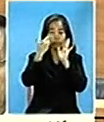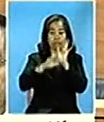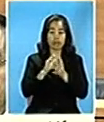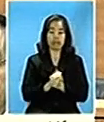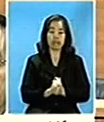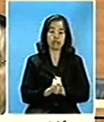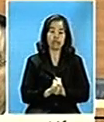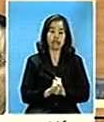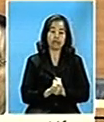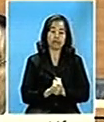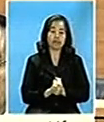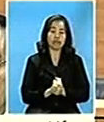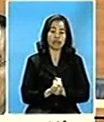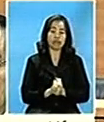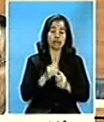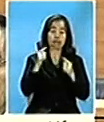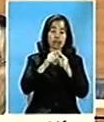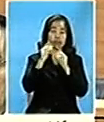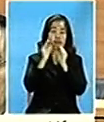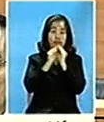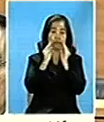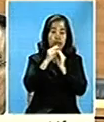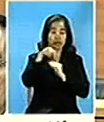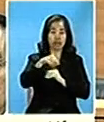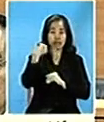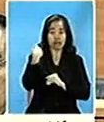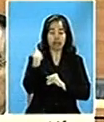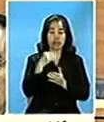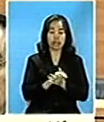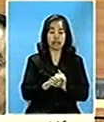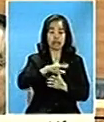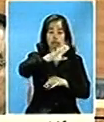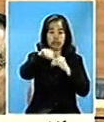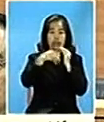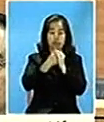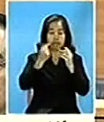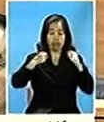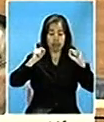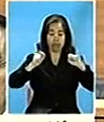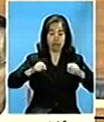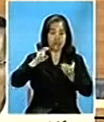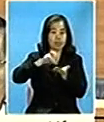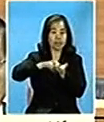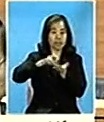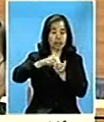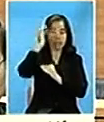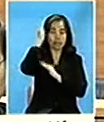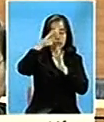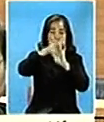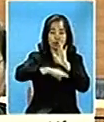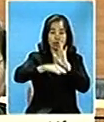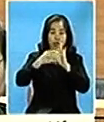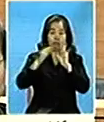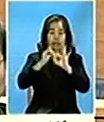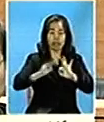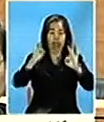Platform of Action ที่ประชุมก็บอกว่ารัฐภาคีทั้งหมดให้ลงมติรับรองแถลงการนี้ซึ่งมีสาระ